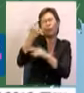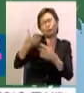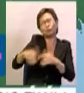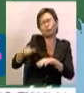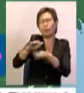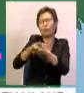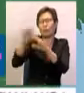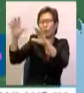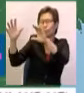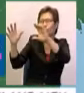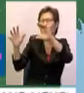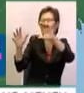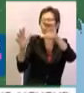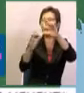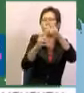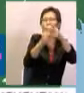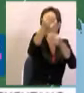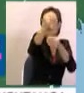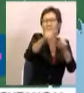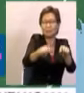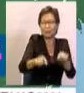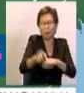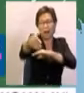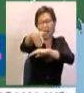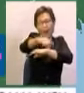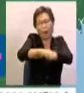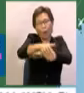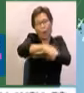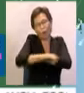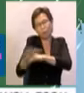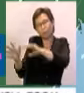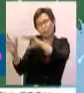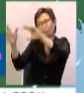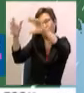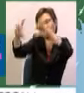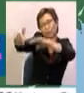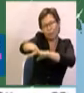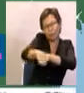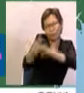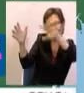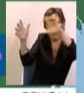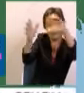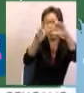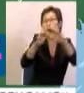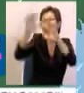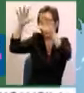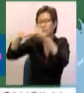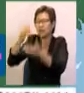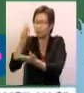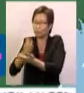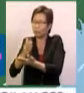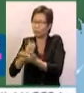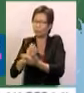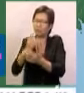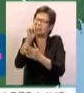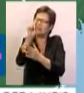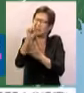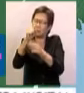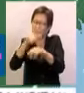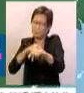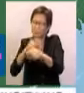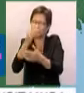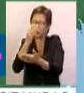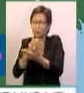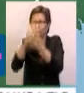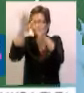mula bergerak keluar ke kawasan perairan dan dijangka akan reda sepenuhnya dalam tempoh sedikit masa